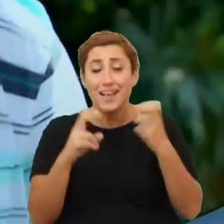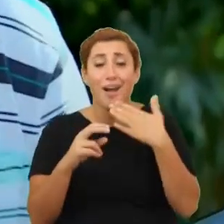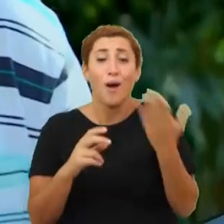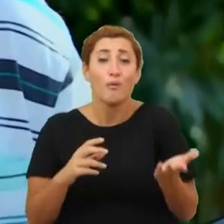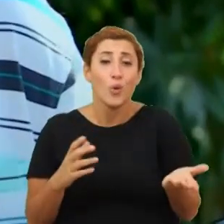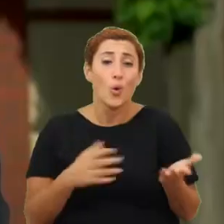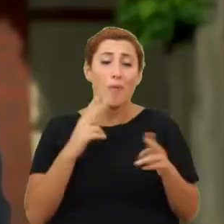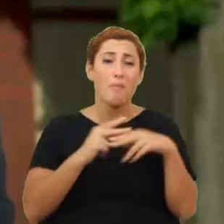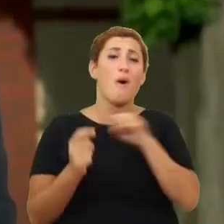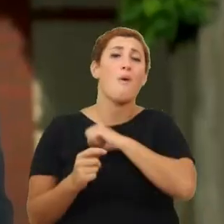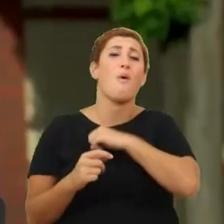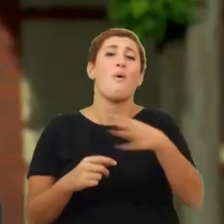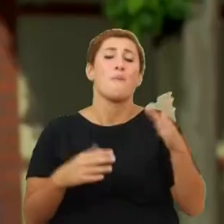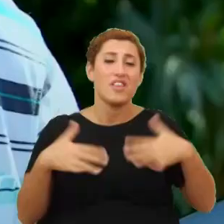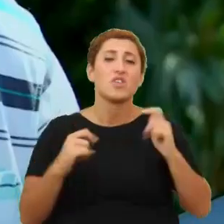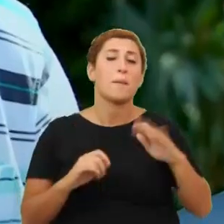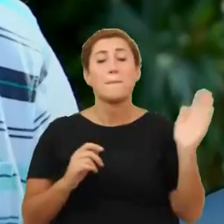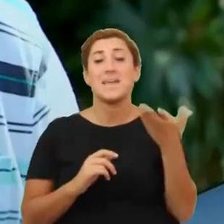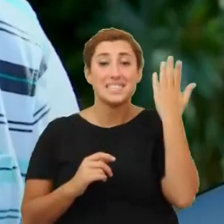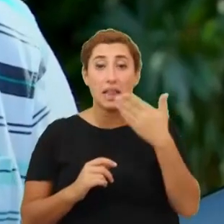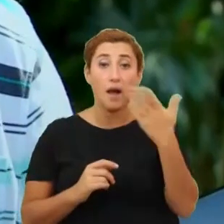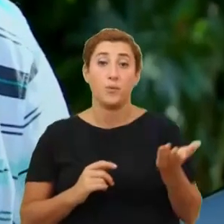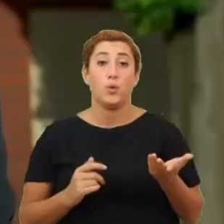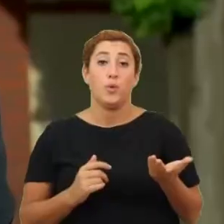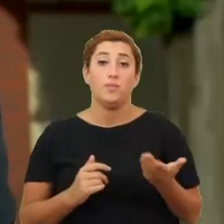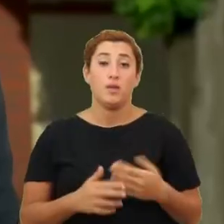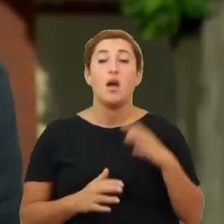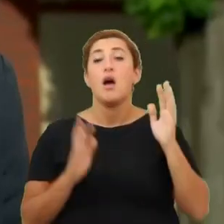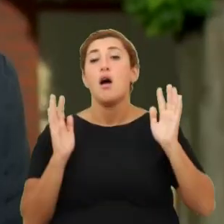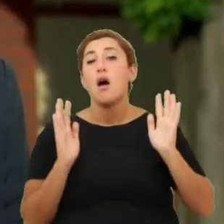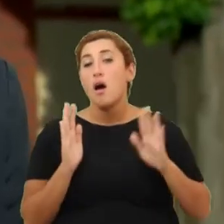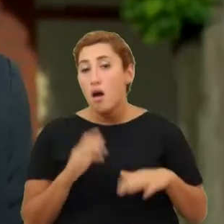ya, hemen korkma, heyecanlanma. Mesela diyorum ya. Ha,